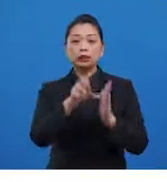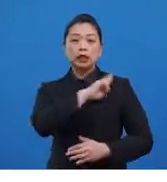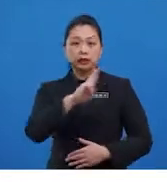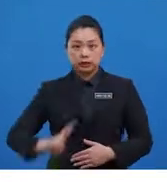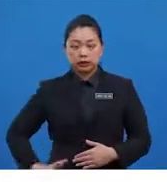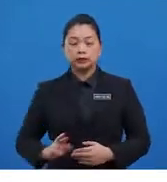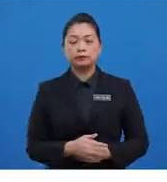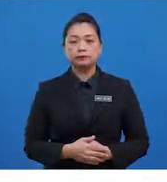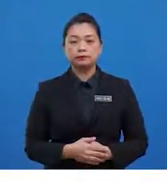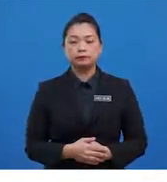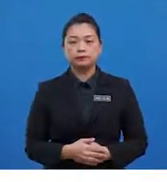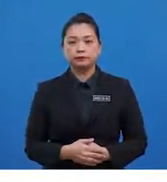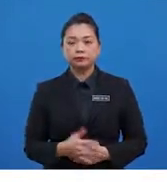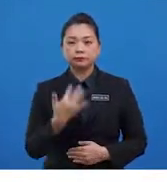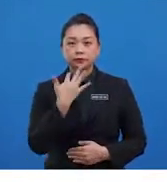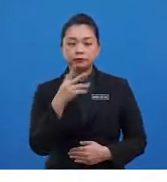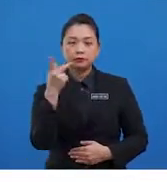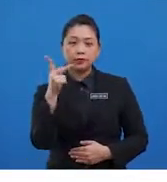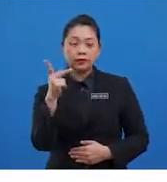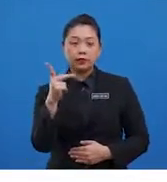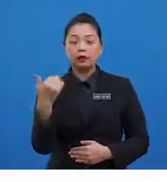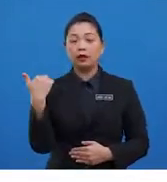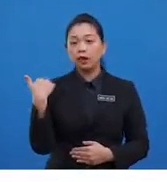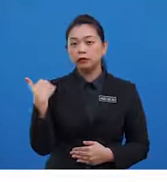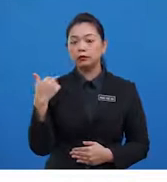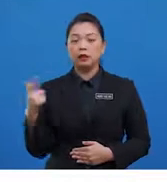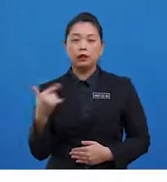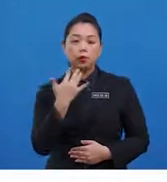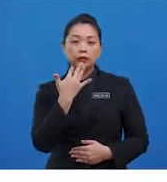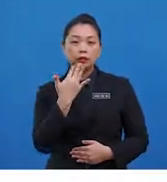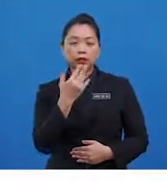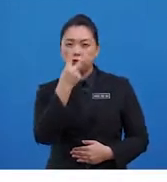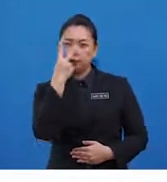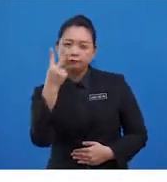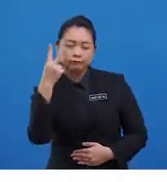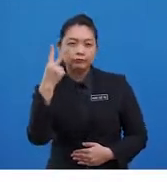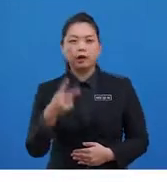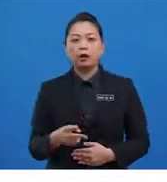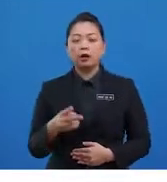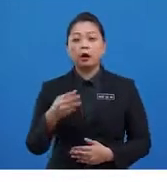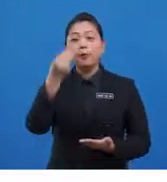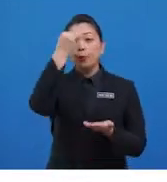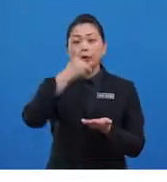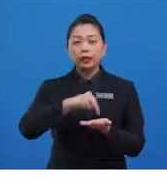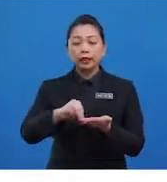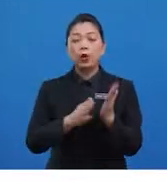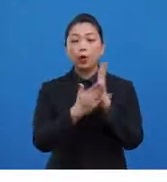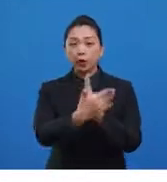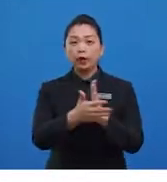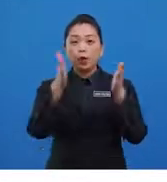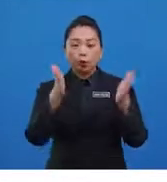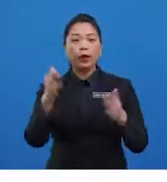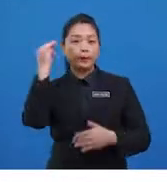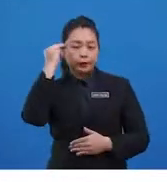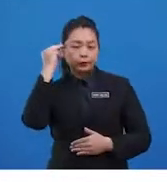Murid-murid, warna kuning ialah warna yang dipandang mulia oleh orang Melayu dan